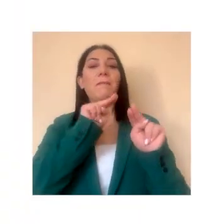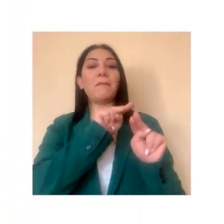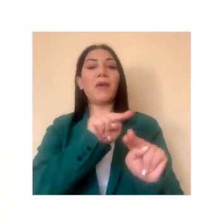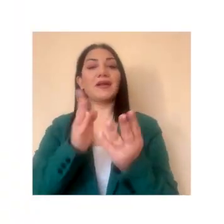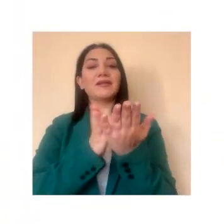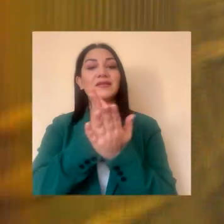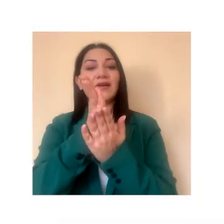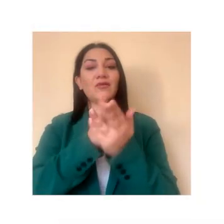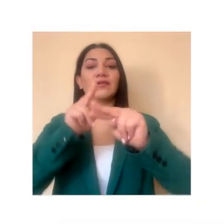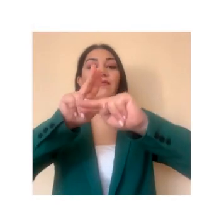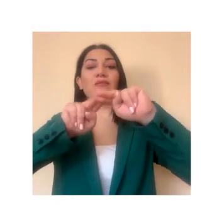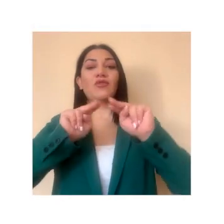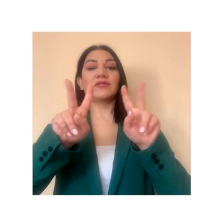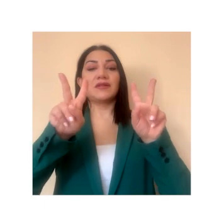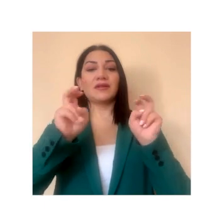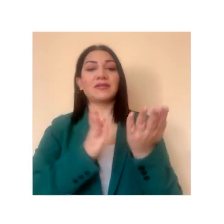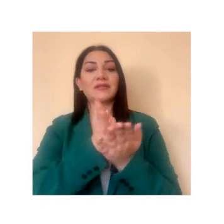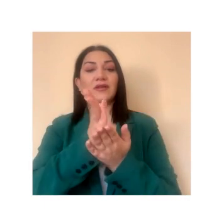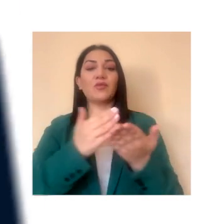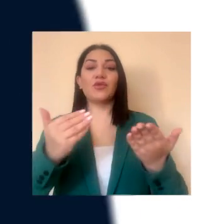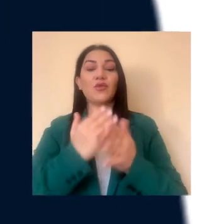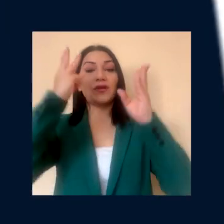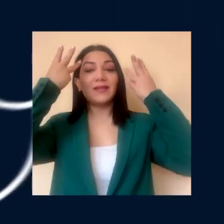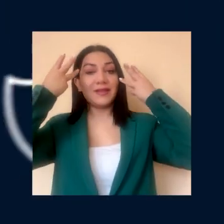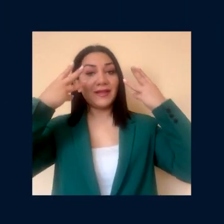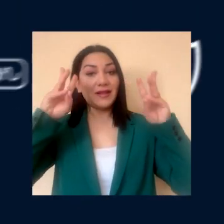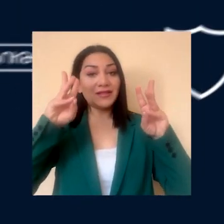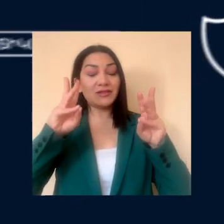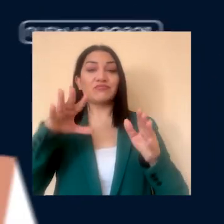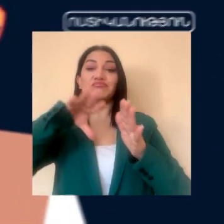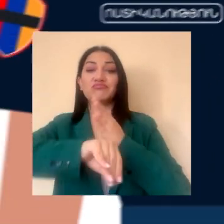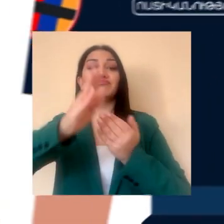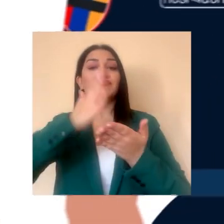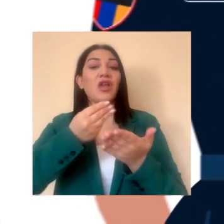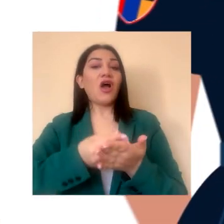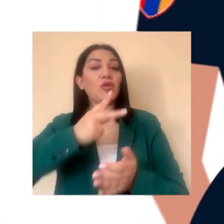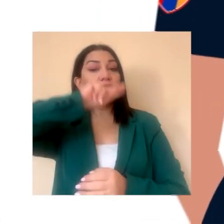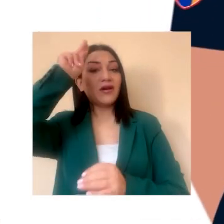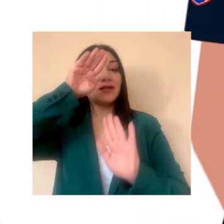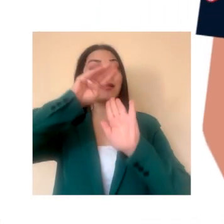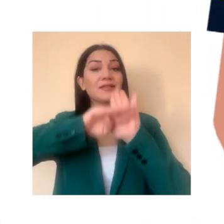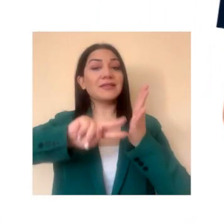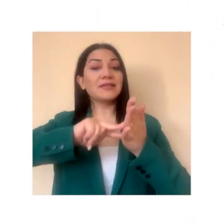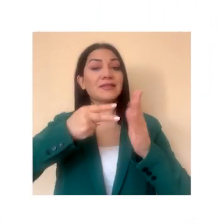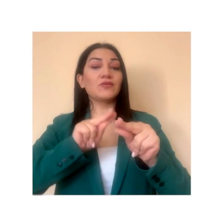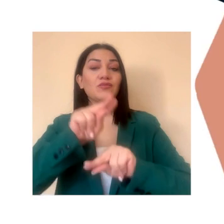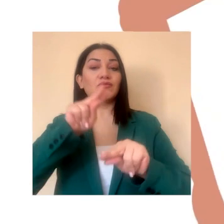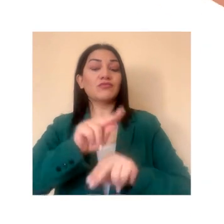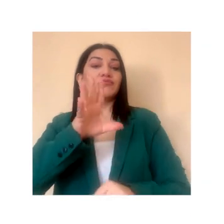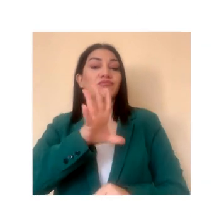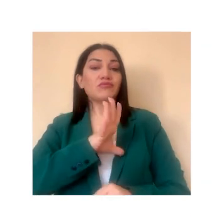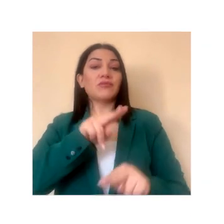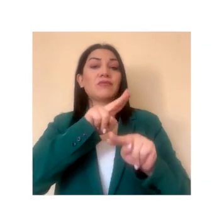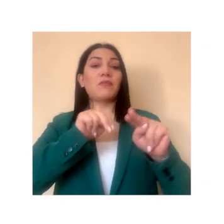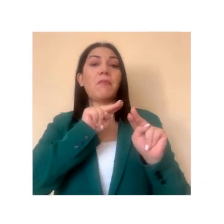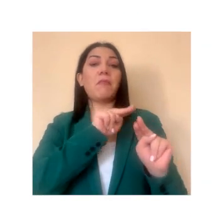Բարեկային ծառայությունը ոստիկանական նոր ծառայության տեսակ է, որը համալրված է հատուկ կրթական ծրագրերով ուսուցում ստացած բարեկային